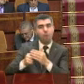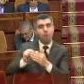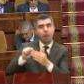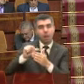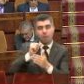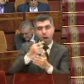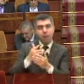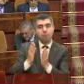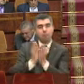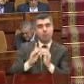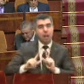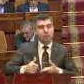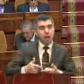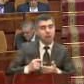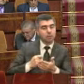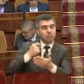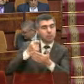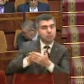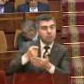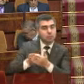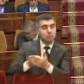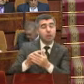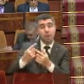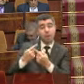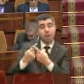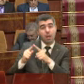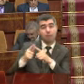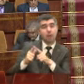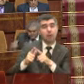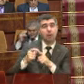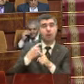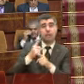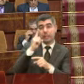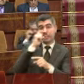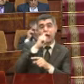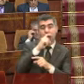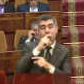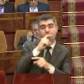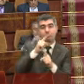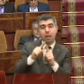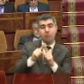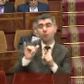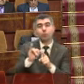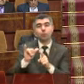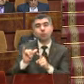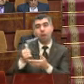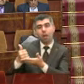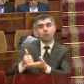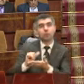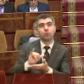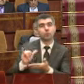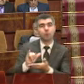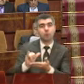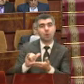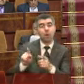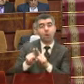واحد المجموعه ديال ديال ديال ديال المصاريف اليوميه ديالو، راه كيصعب عليه انه يدبرها. ولذلك المده